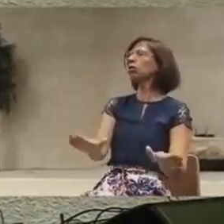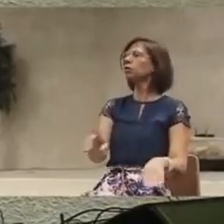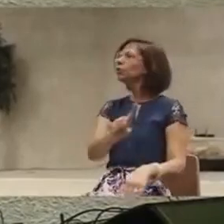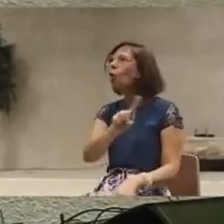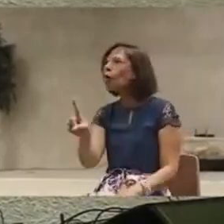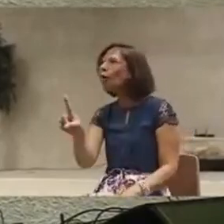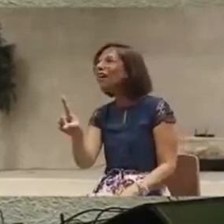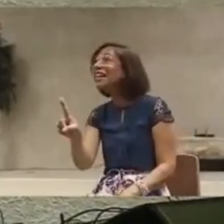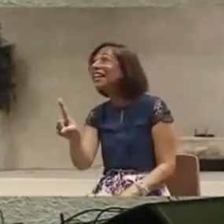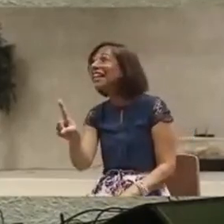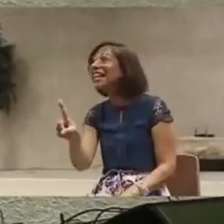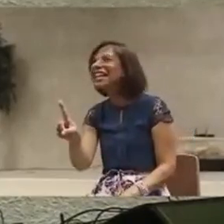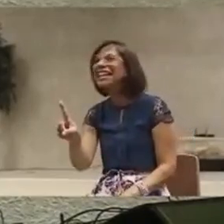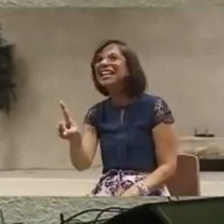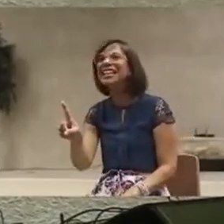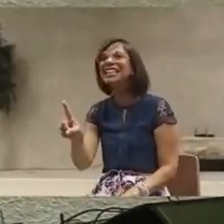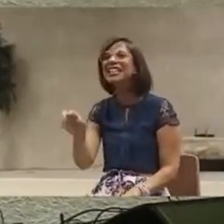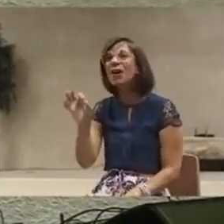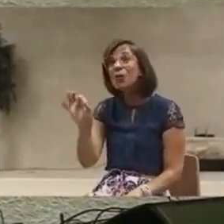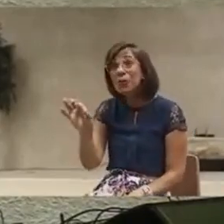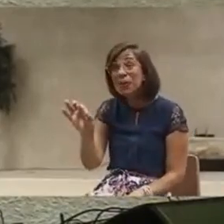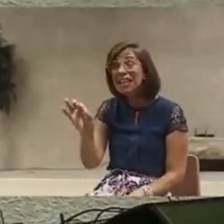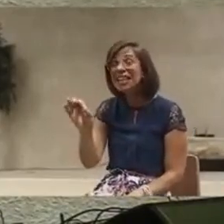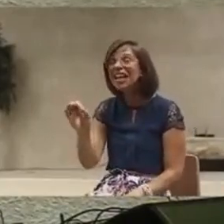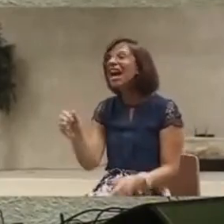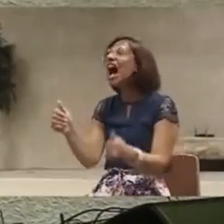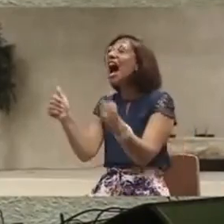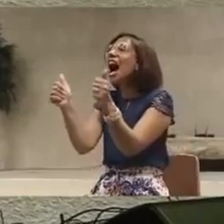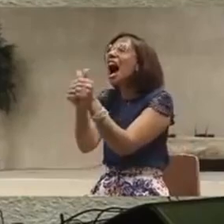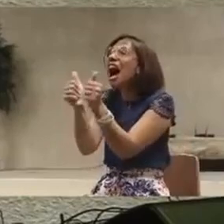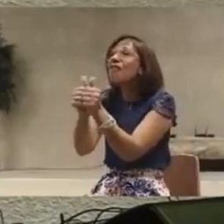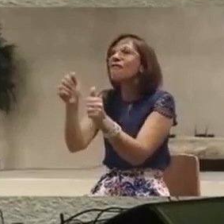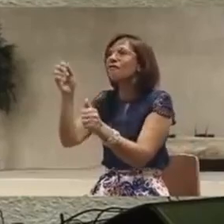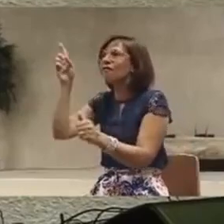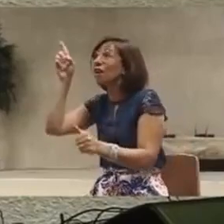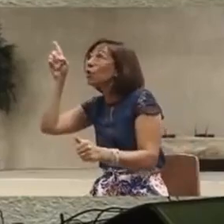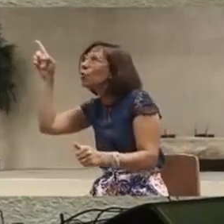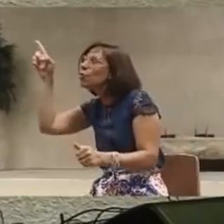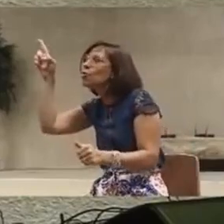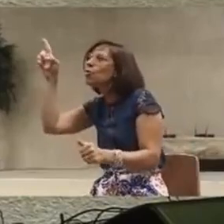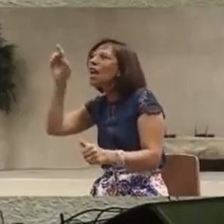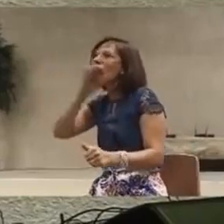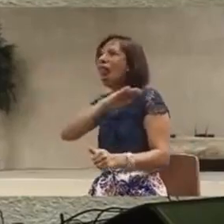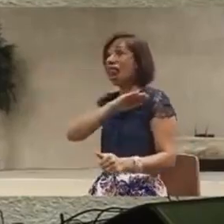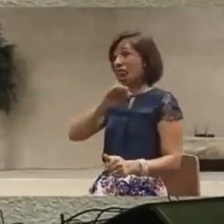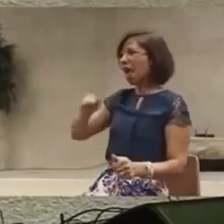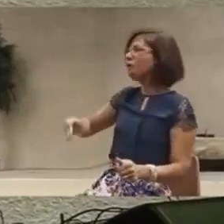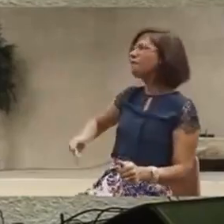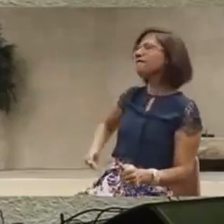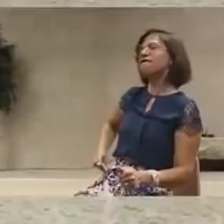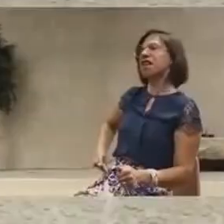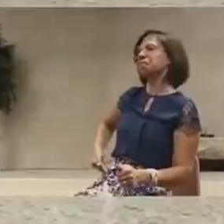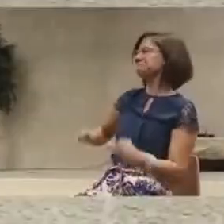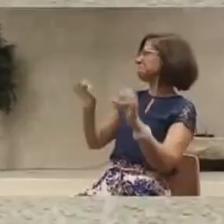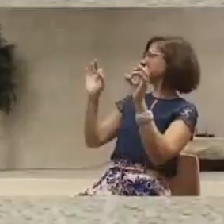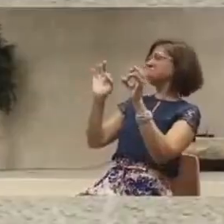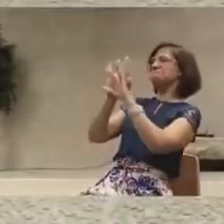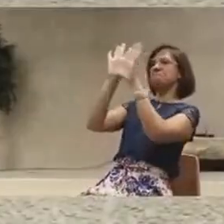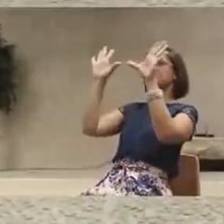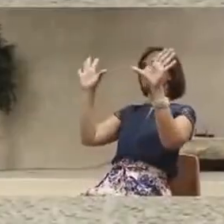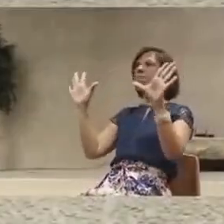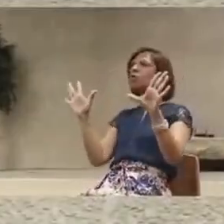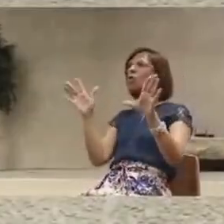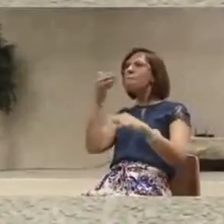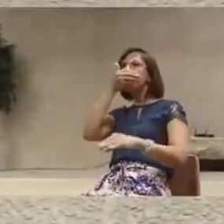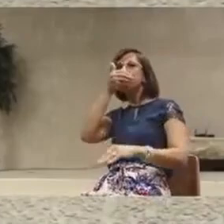dis, la fin est toujours meilleure. Le meilleur est à venir. Apocalypse, c'est merveilleux. Le monde